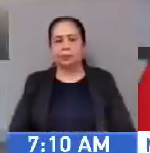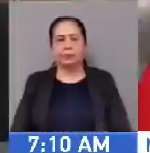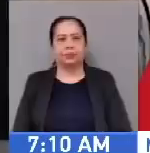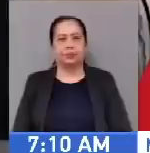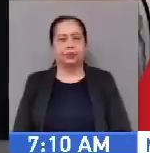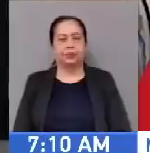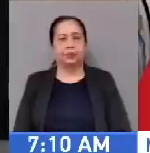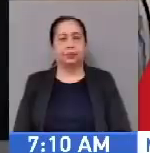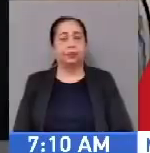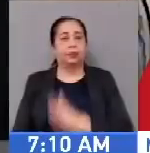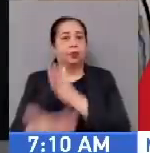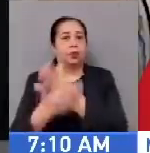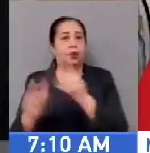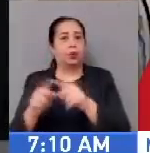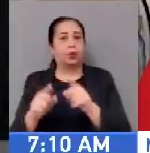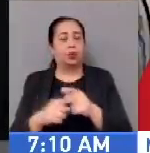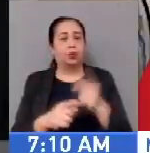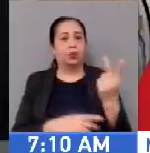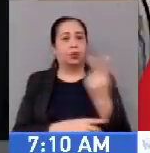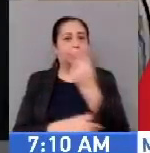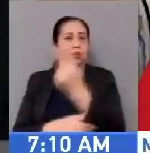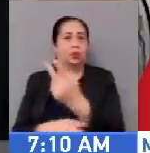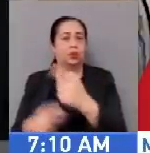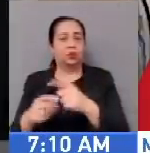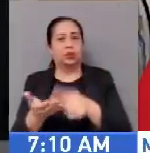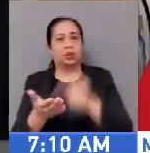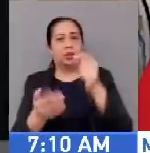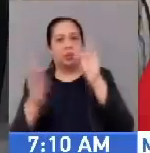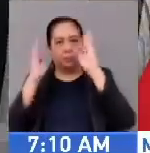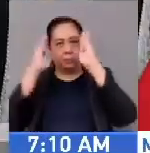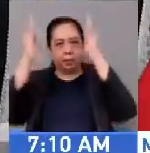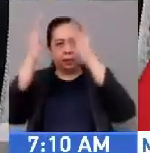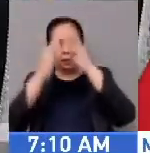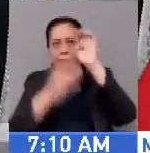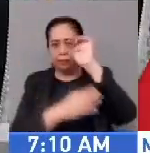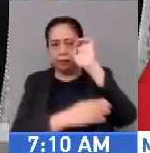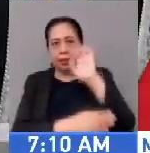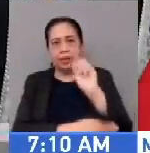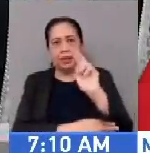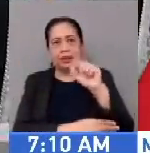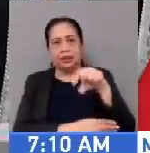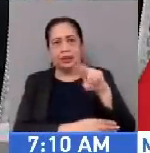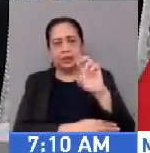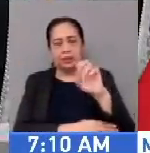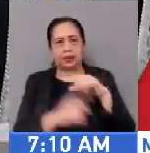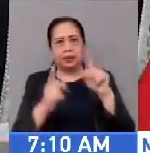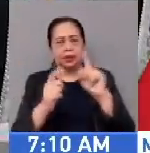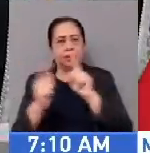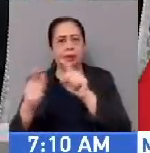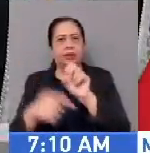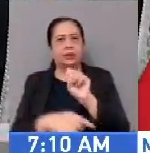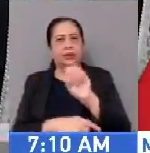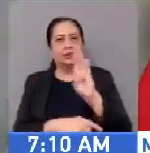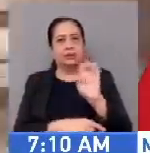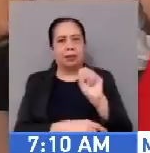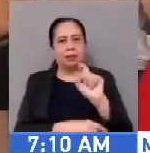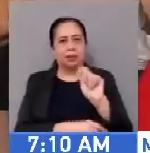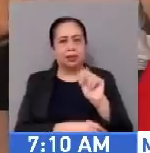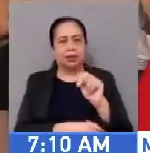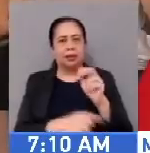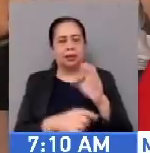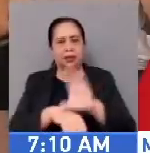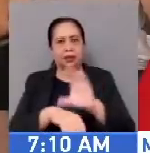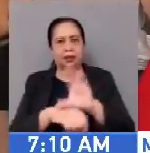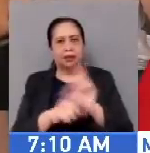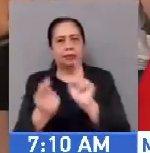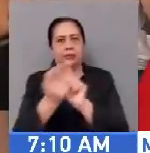din sina Lacson at Soto kay Tarlac Bishop Enrique Macaraeg at nagpunta sa San Sebastian Cathedral. Nakipagkita rin sila kina Governor Susan